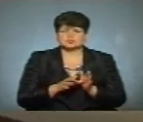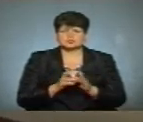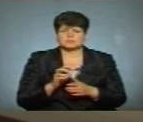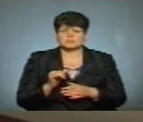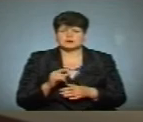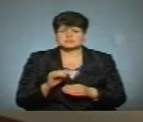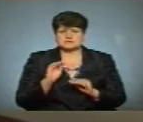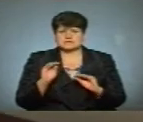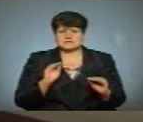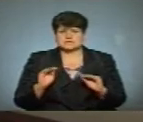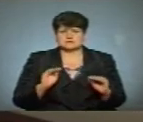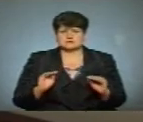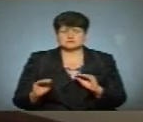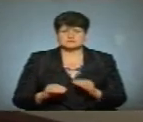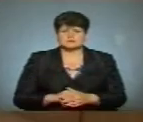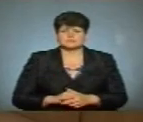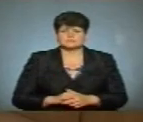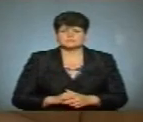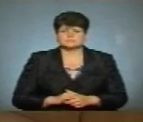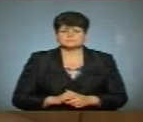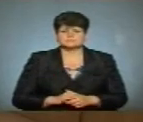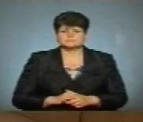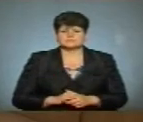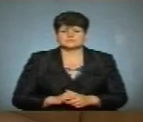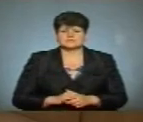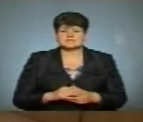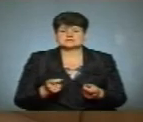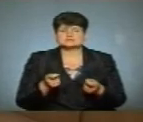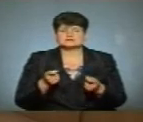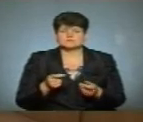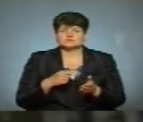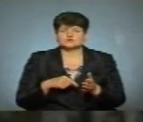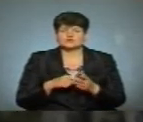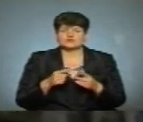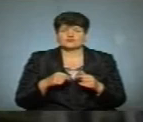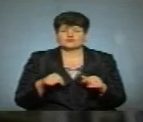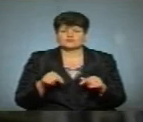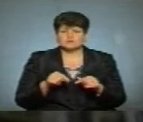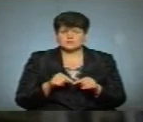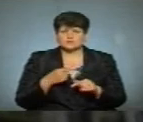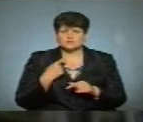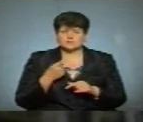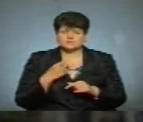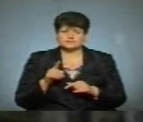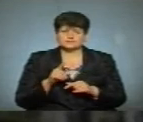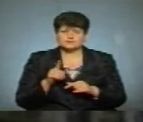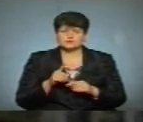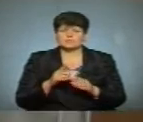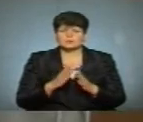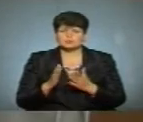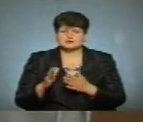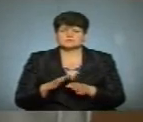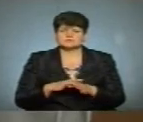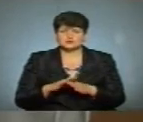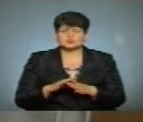і розставимо у фонд бібліотеки. Завідувачка відділу міського абонемента Тетяна Ковалькова розповіла, у бібліотеці